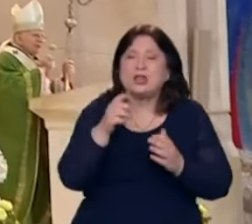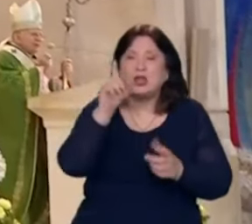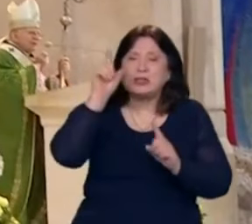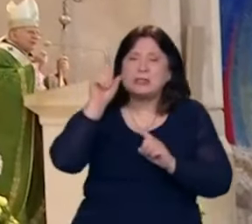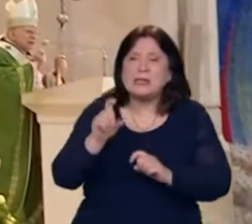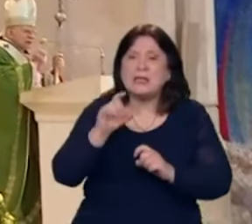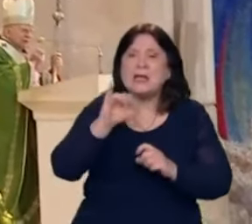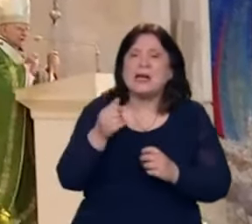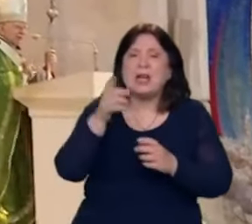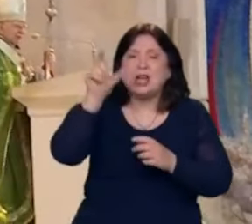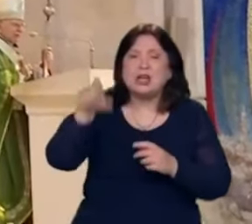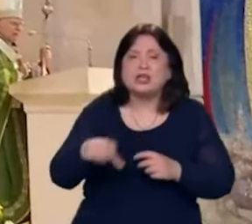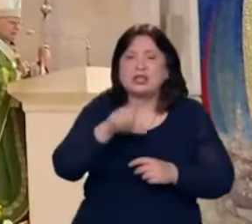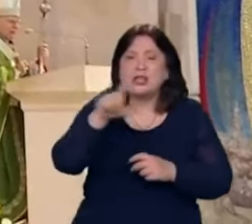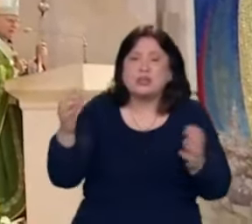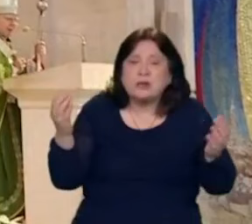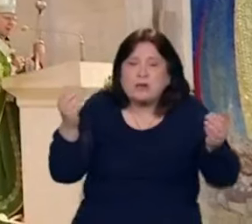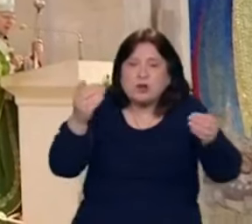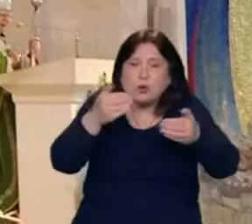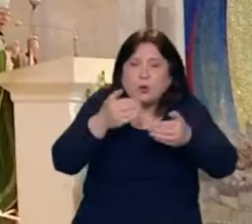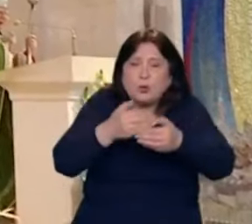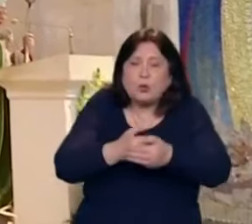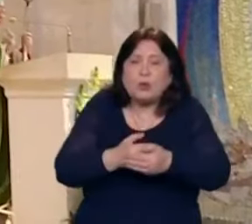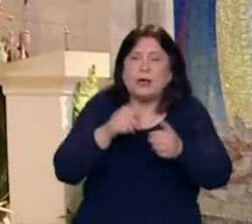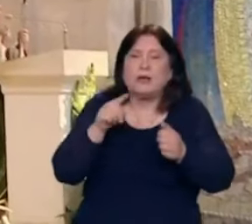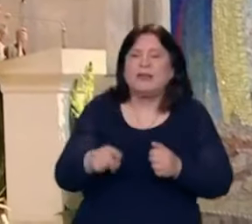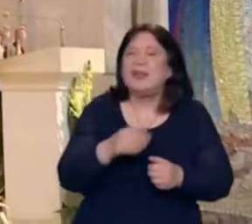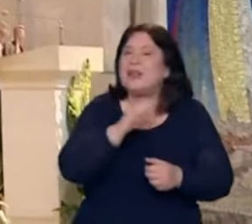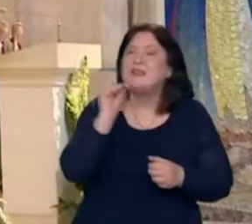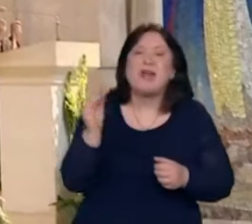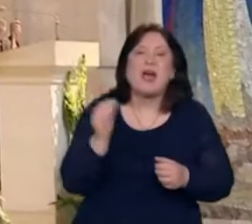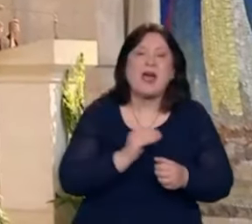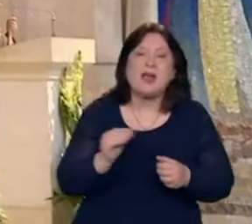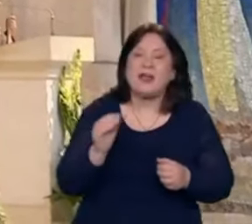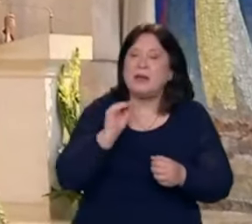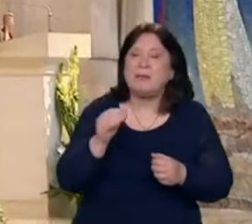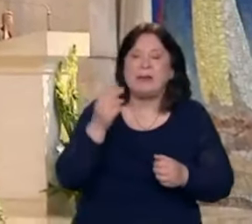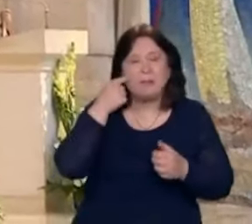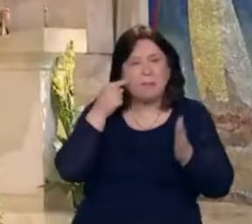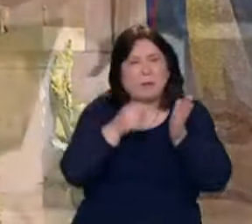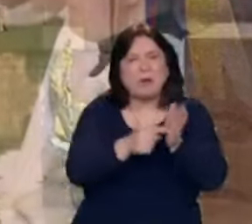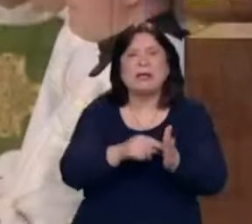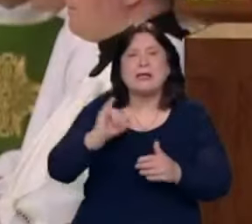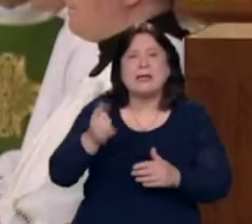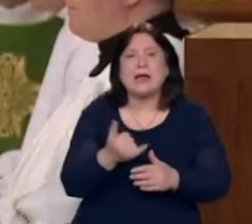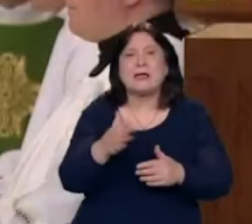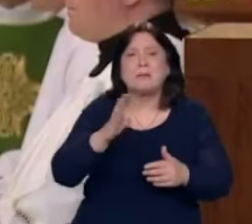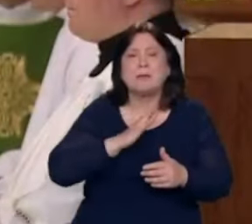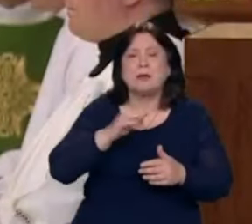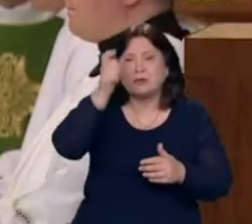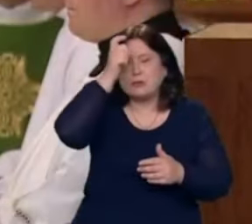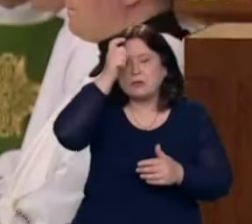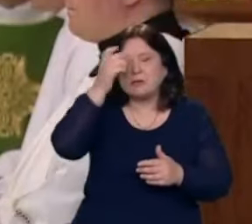wtula w krzyż najlepiej pokazuje go jakim